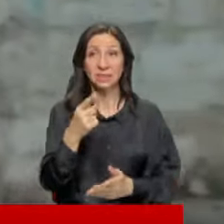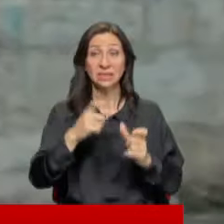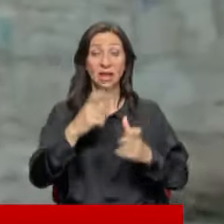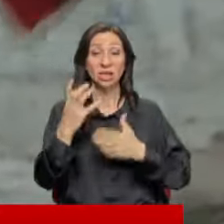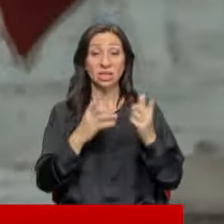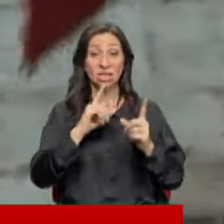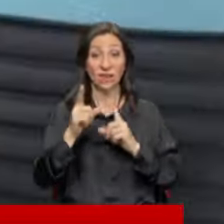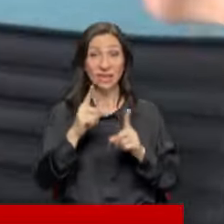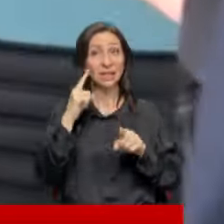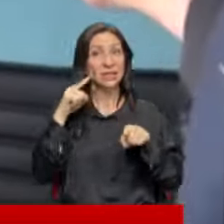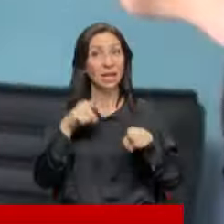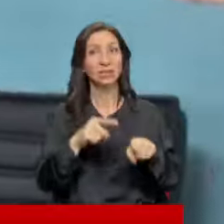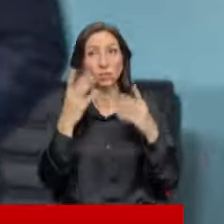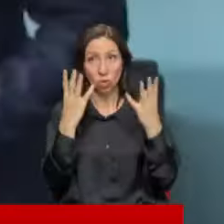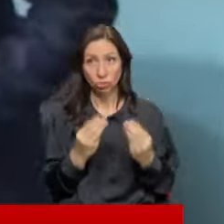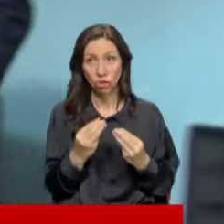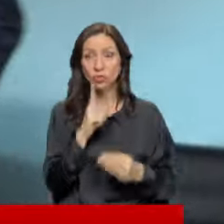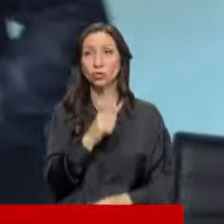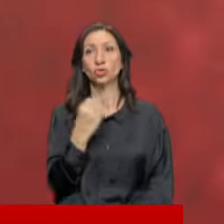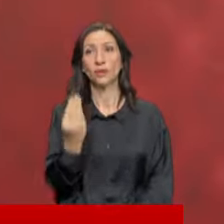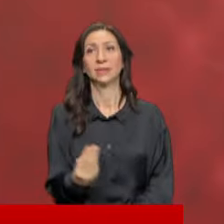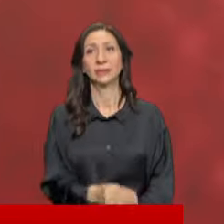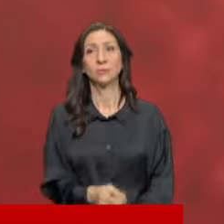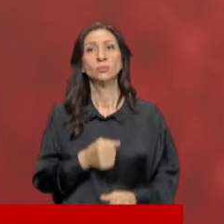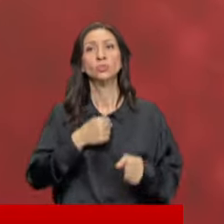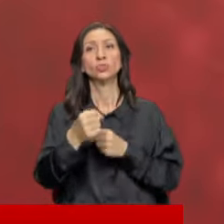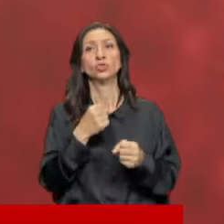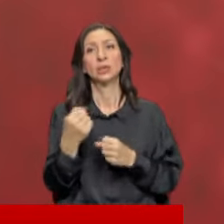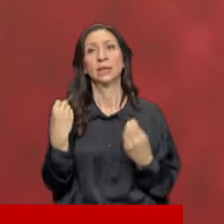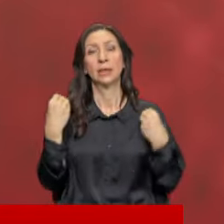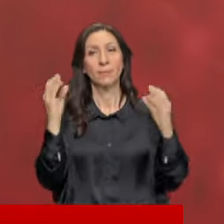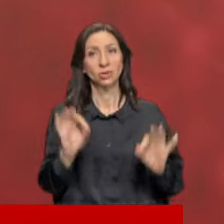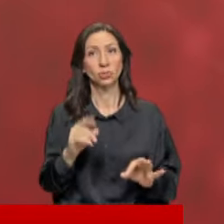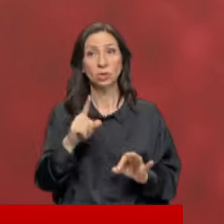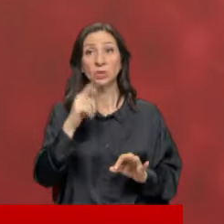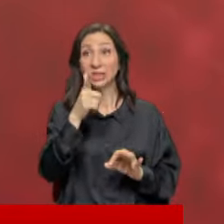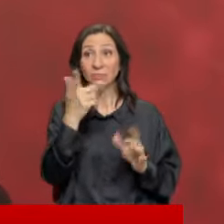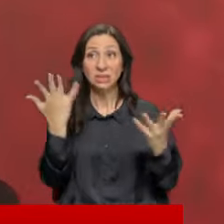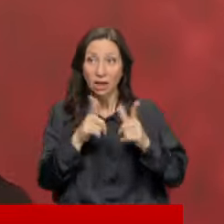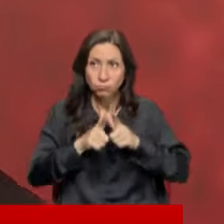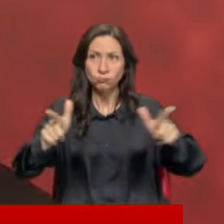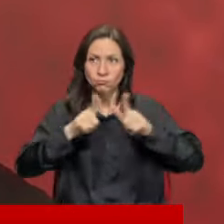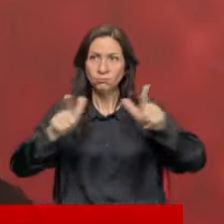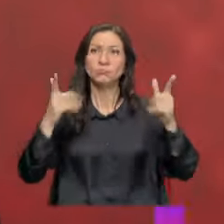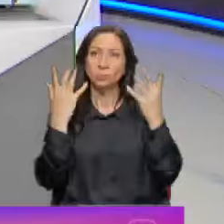Ateş davasının takipçisi olacağının sözünü verdi. Mücadele yeni başlıyor. Bundan sonra sesimiz daha güçlü çıkacak.